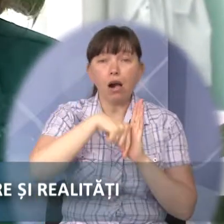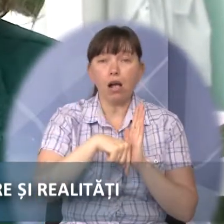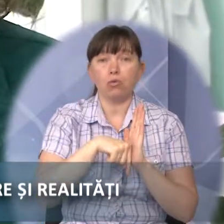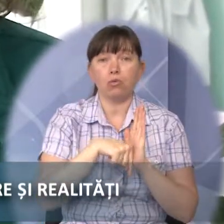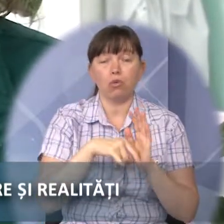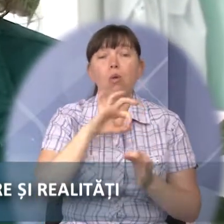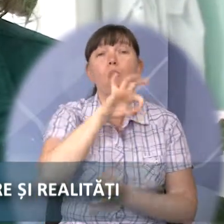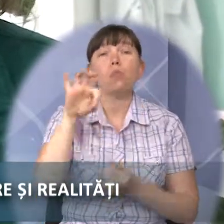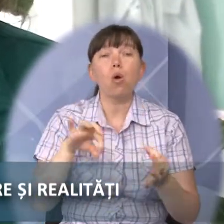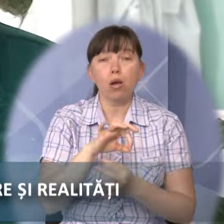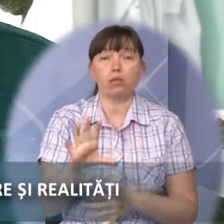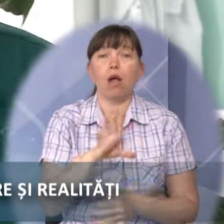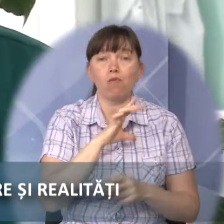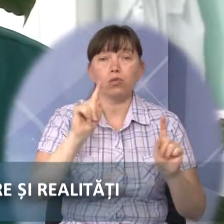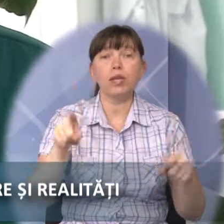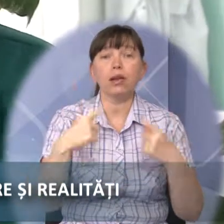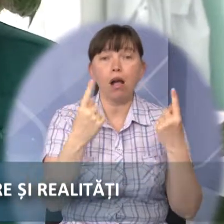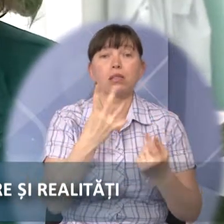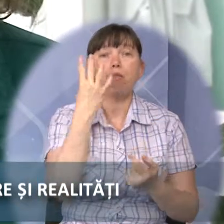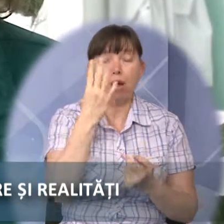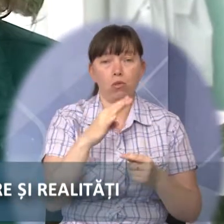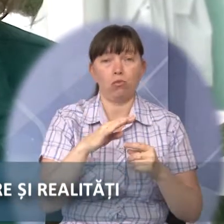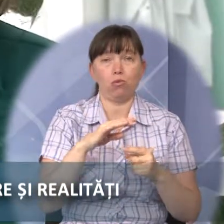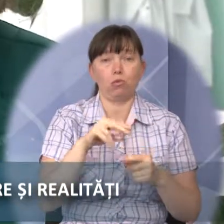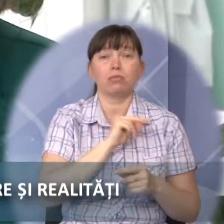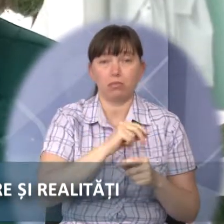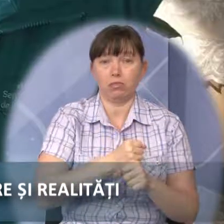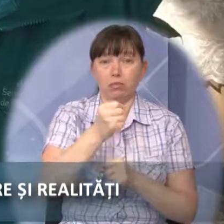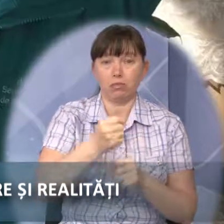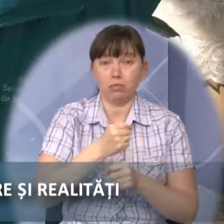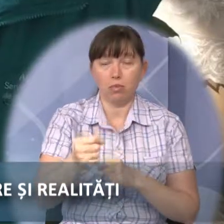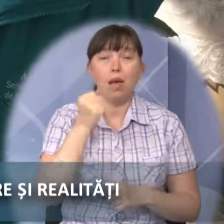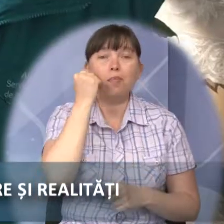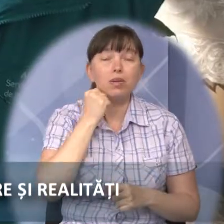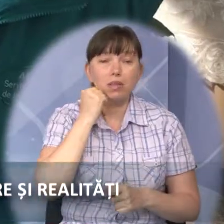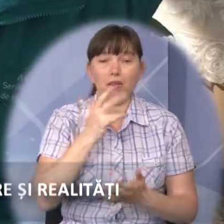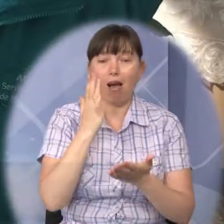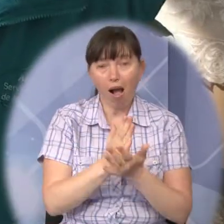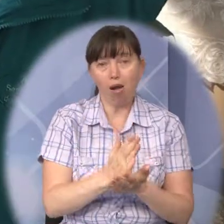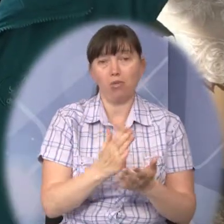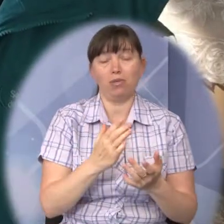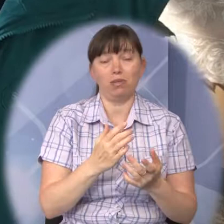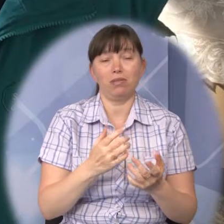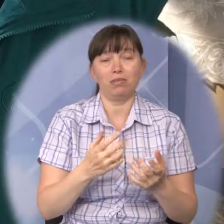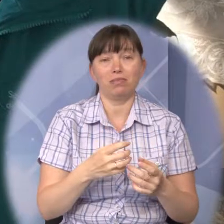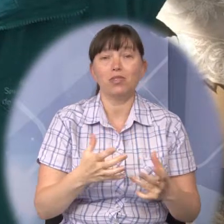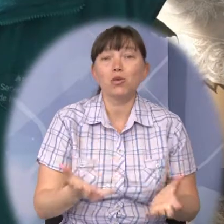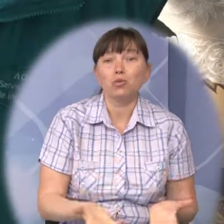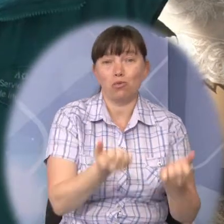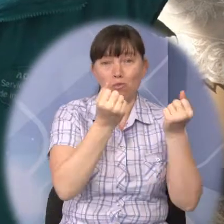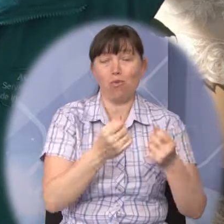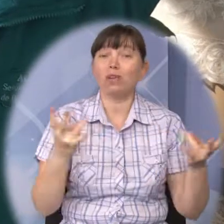în cadrul proiectului au fost create 4 locuri de muncă, bătrânii au permanent un suport